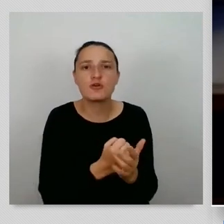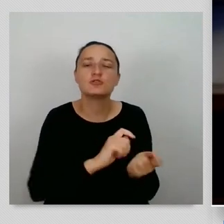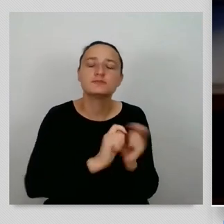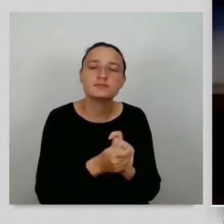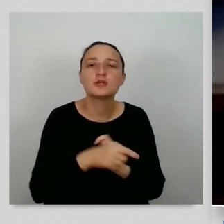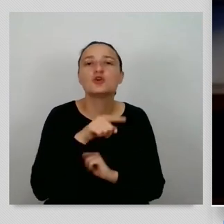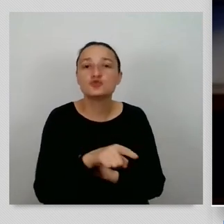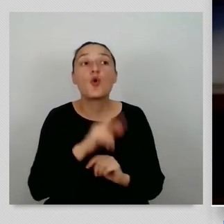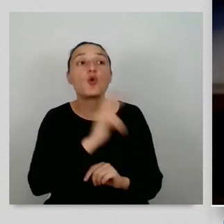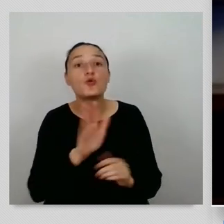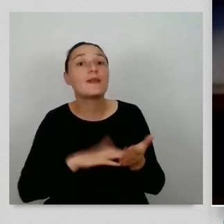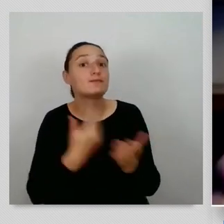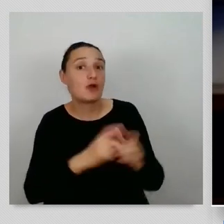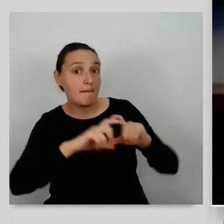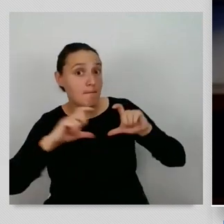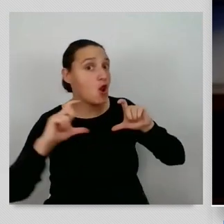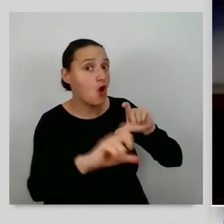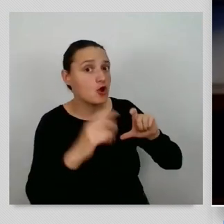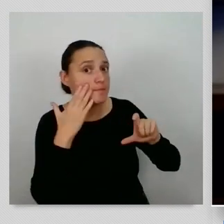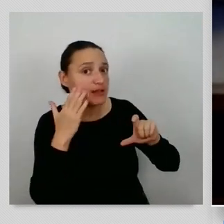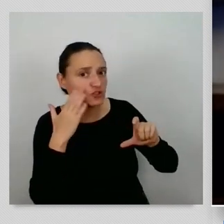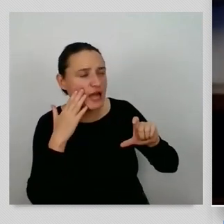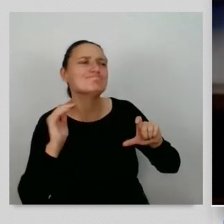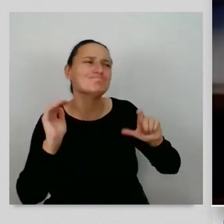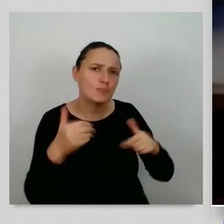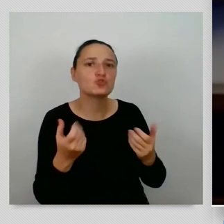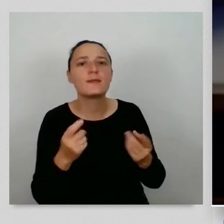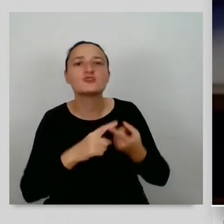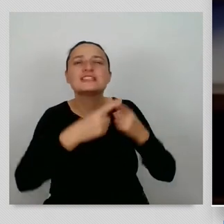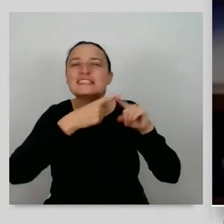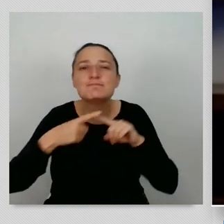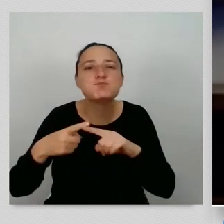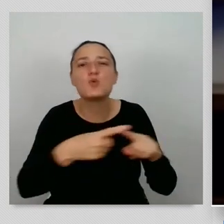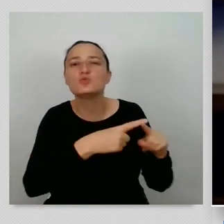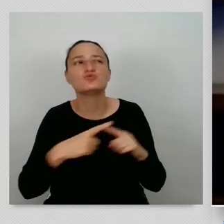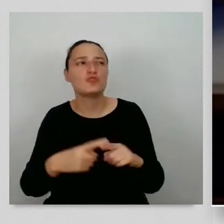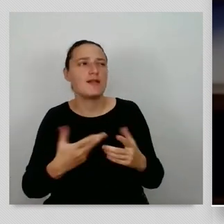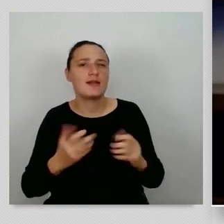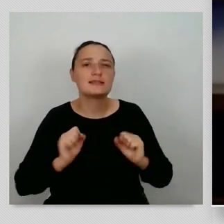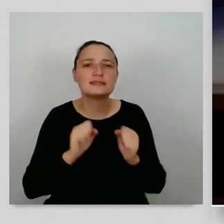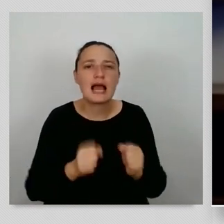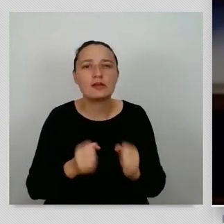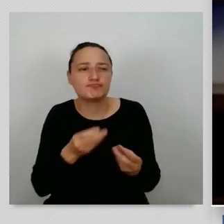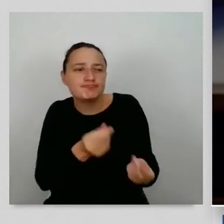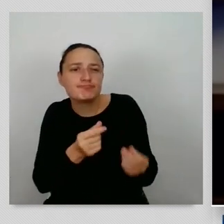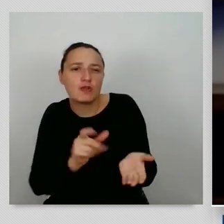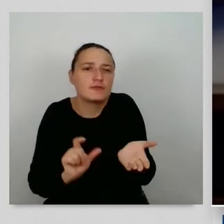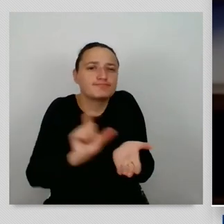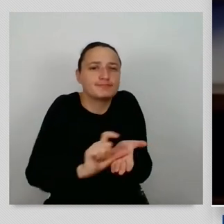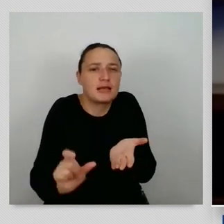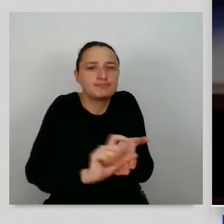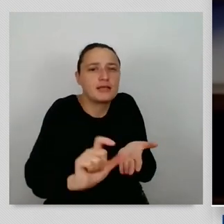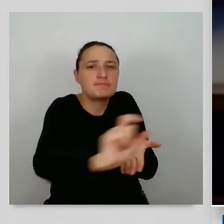co mieszkają w blokach, mogą uczestniczyć w postaci jakichś spółdzielni, w postaci zaangażowania swoich środków we